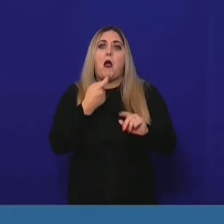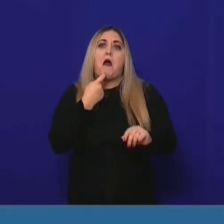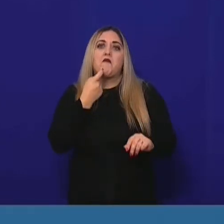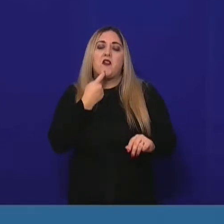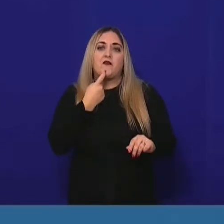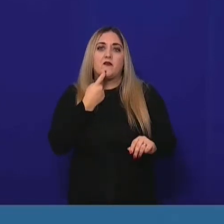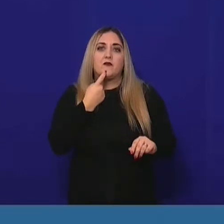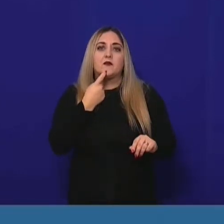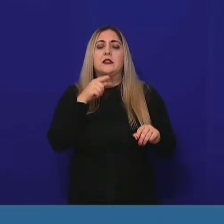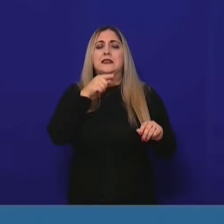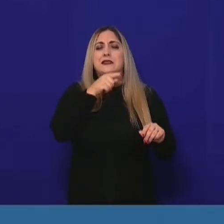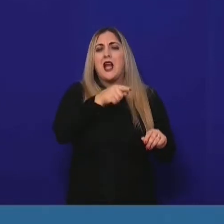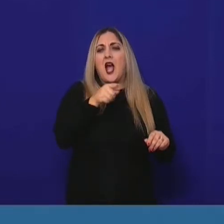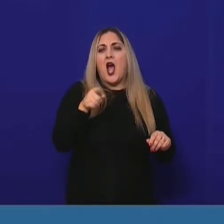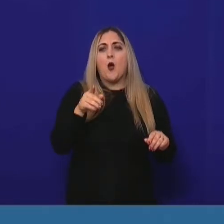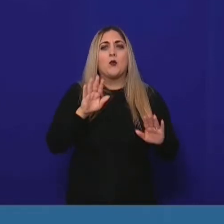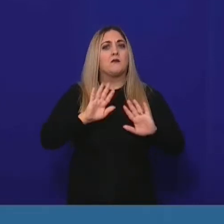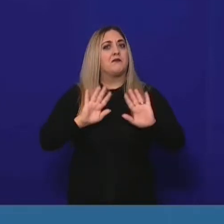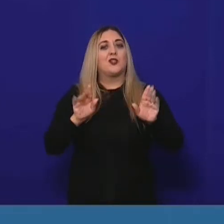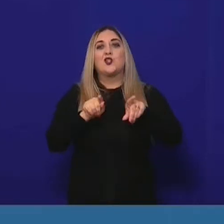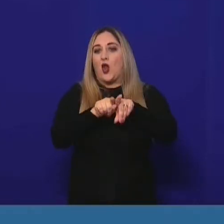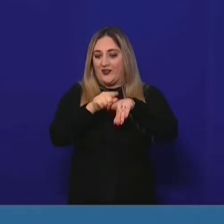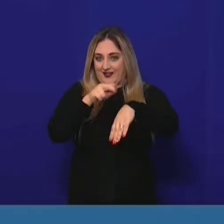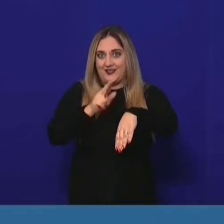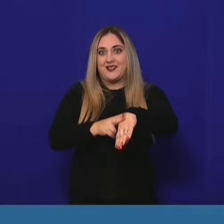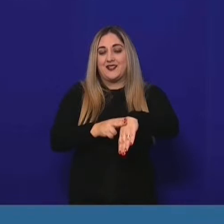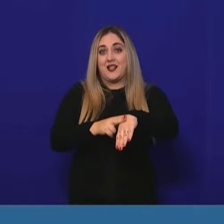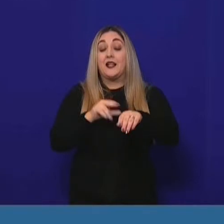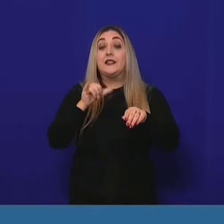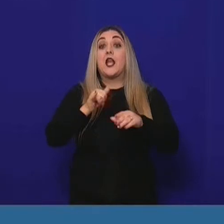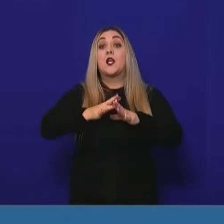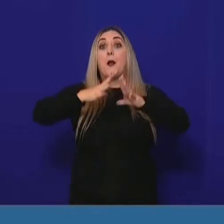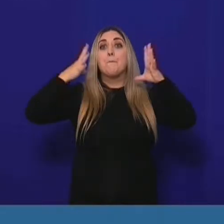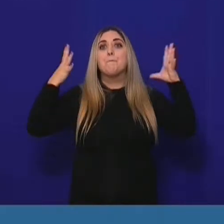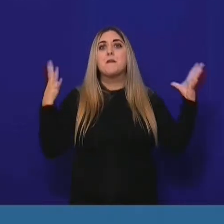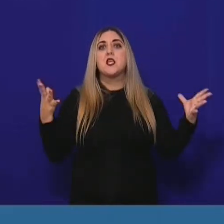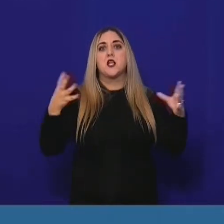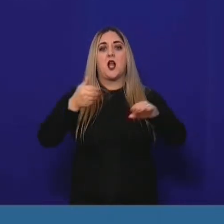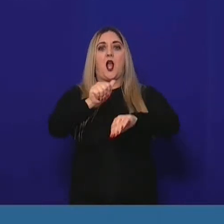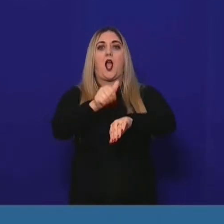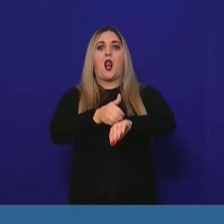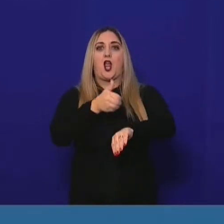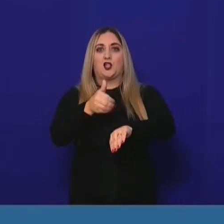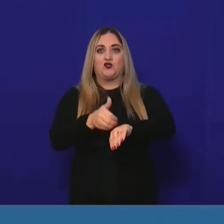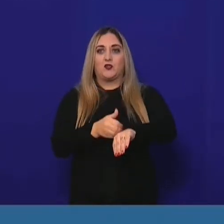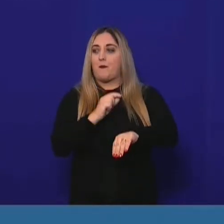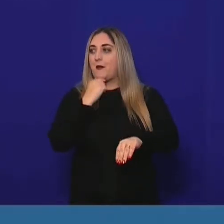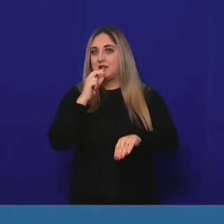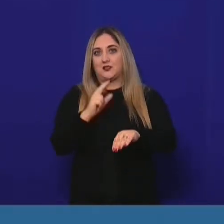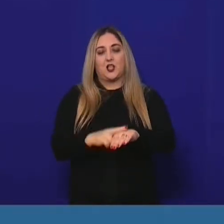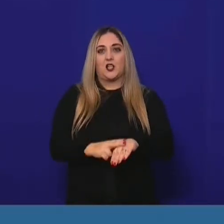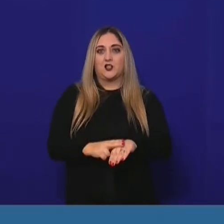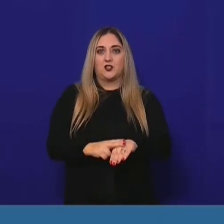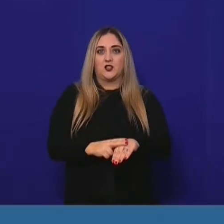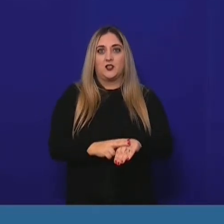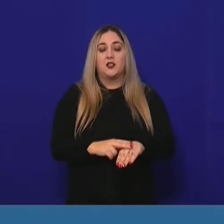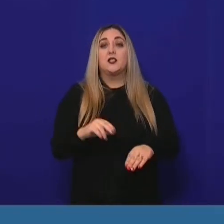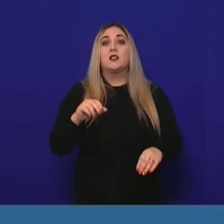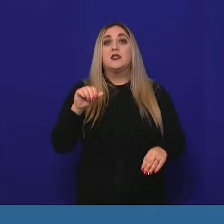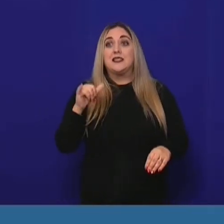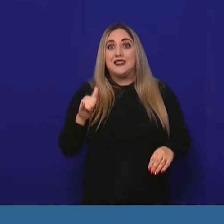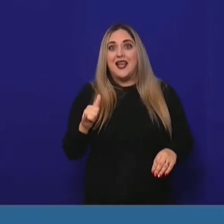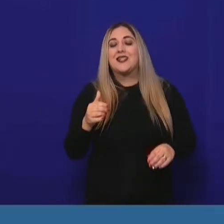ħafifa. Tajjeb, dawn mhumiex contraindications, huma biss contraindications dawk li kellhom allerġija għal komponenti